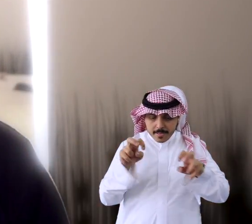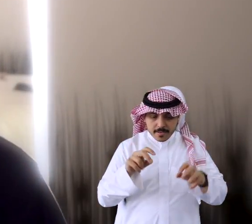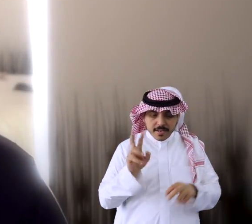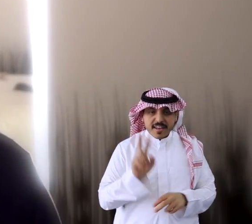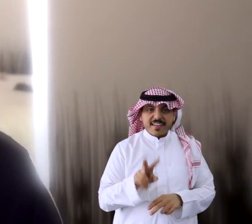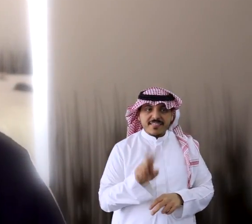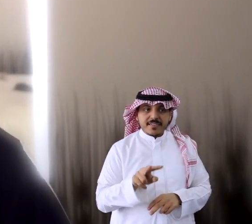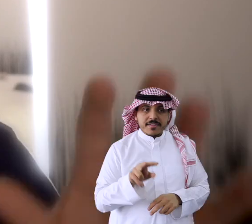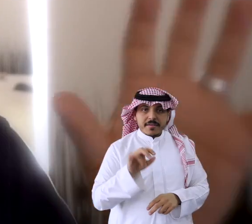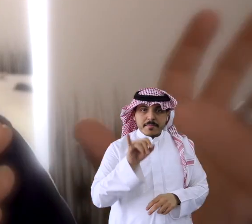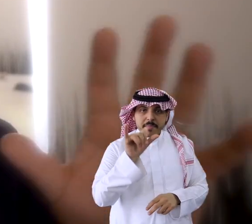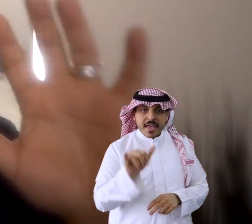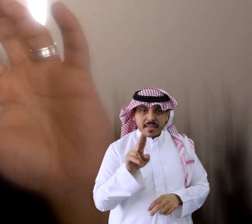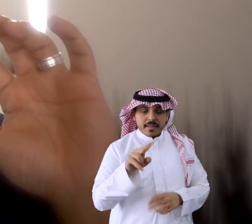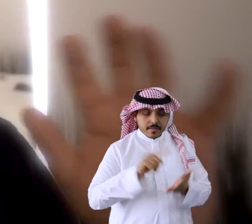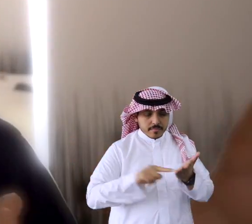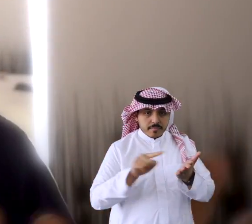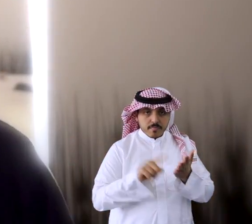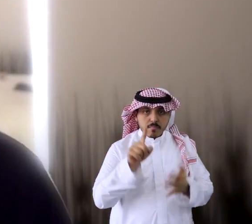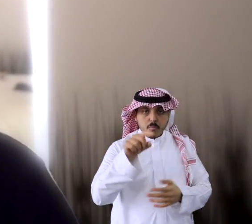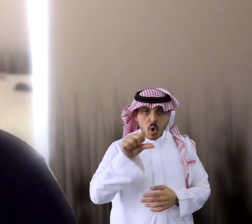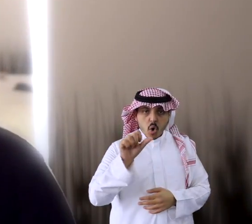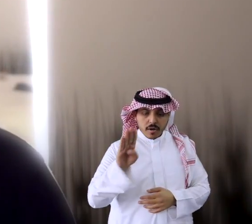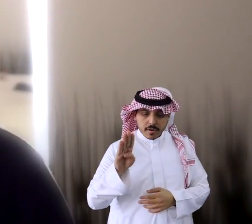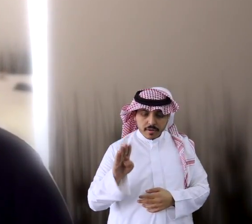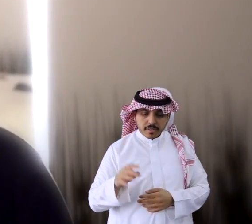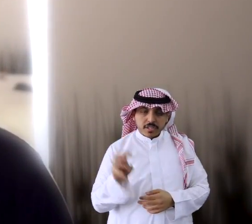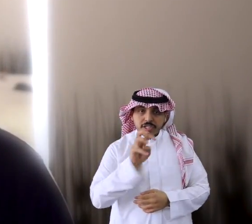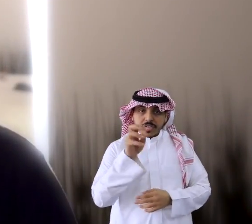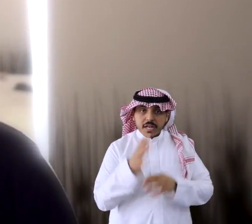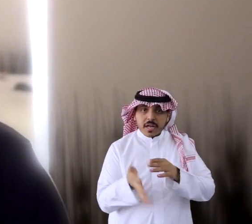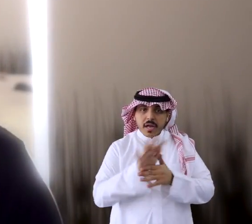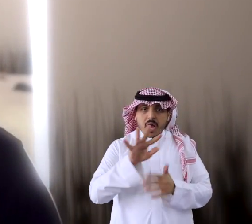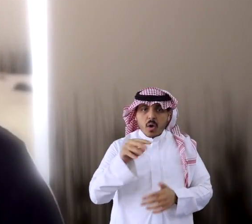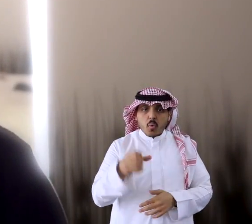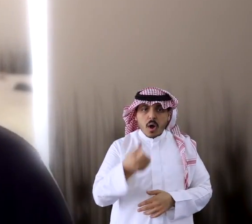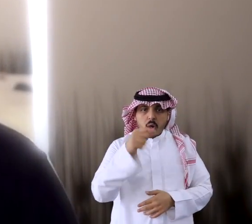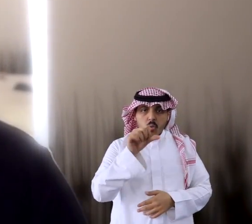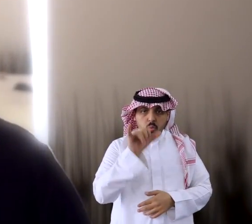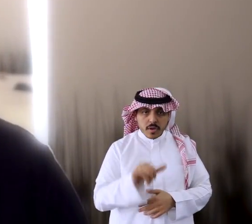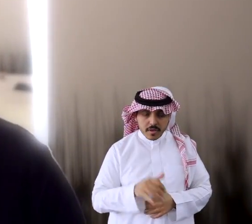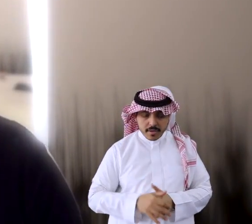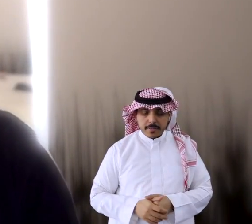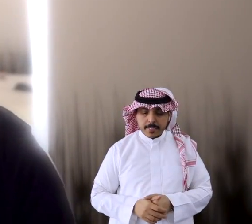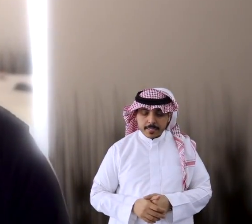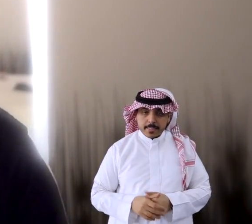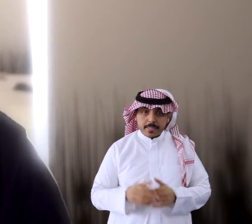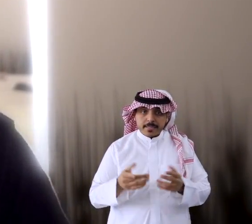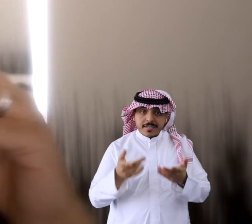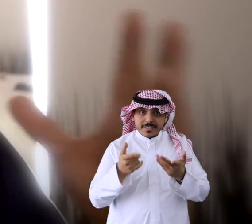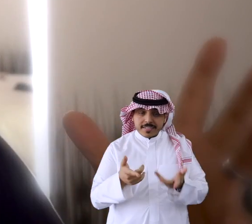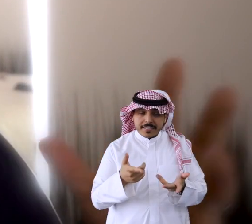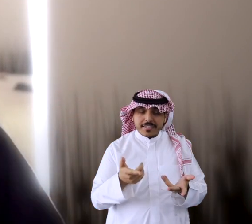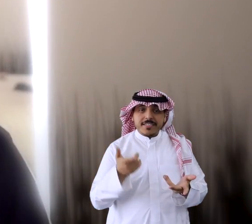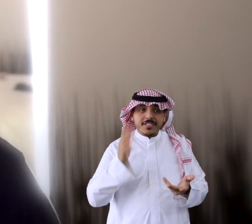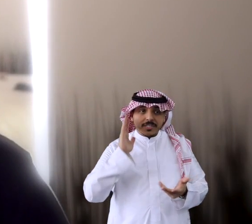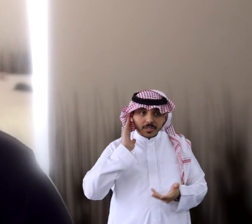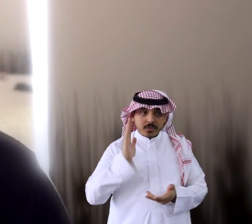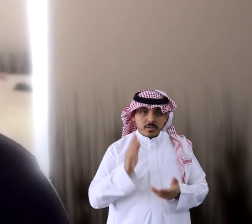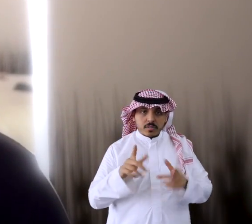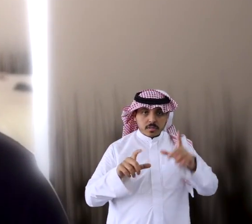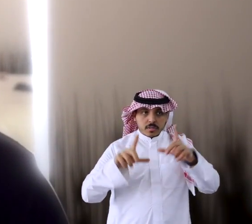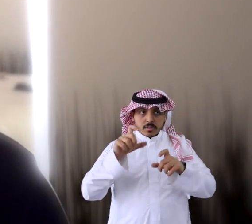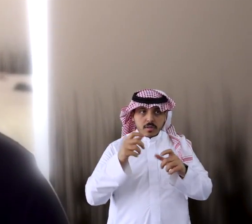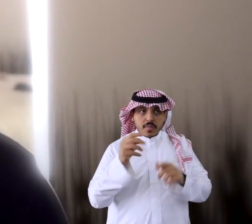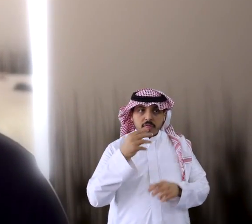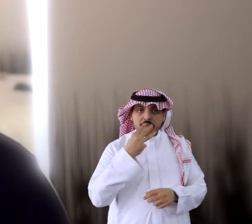نفس الماك ميت بوك, اسف الميت بوك 13 حق شركة هواوي, وايضا نتكلم على جهاز يصنع لك زبادي, نتكلم على كاميرا تصور